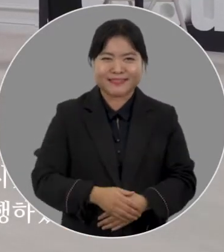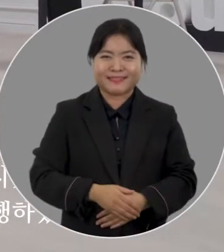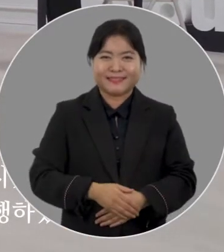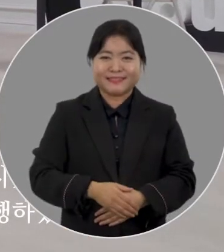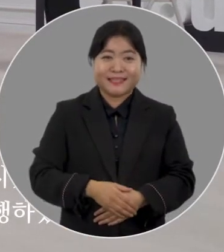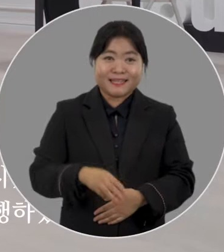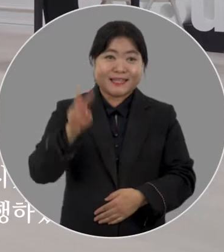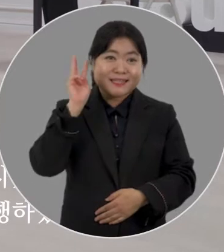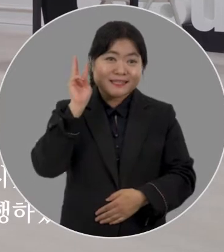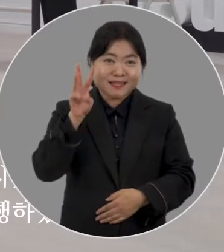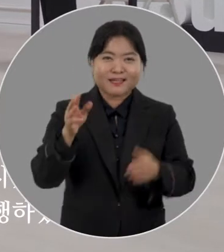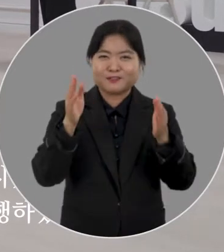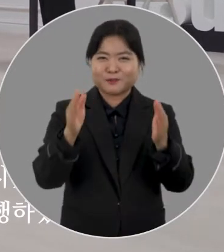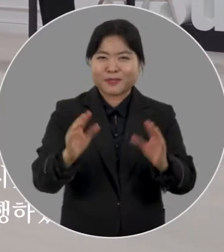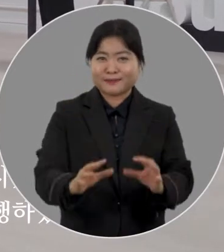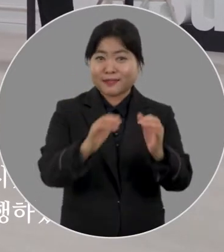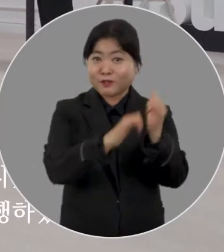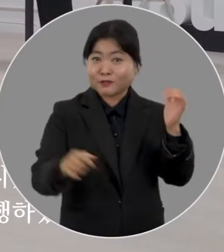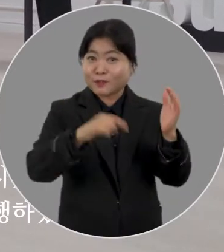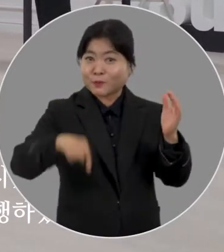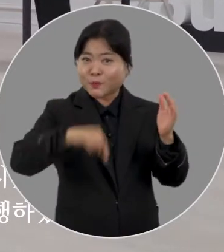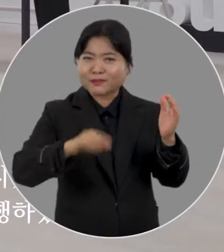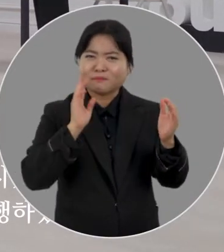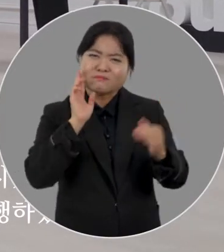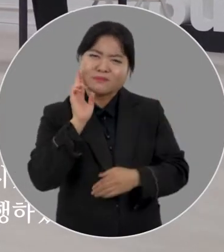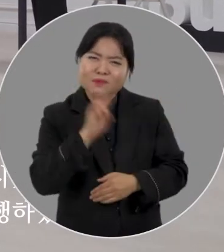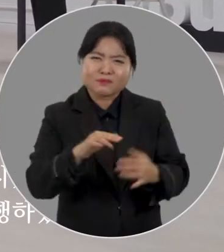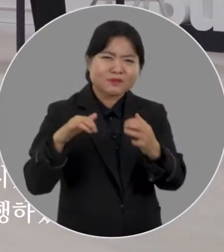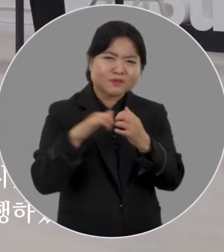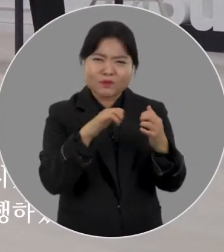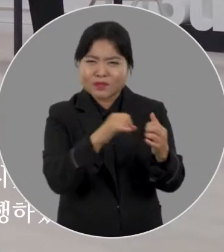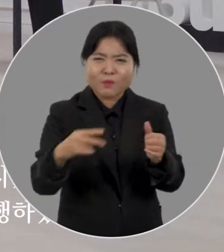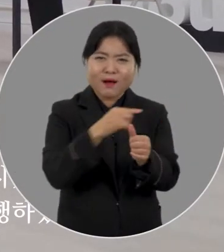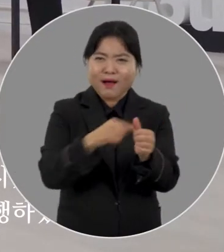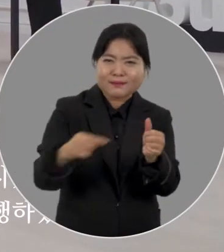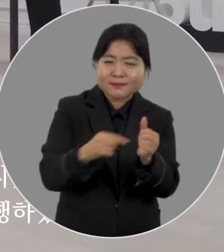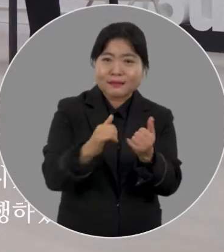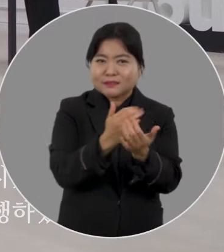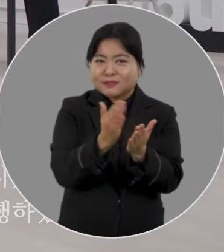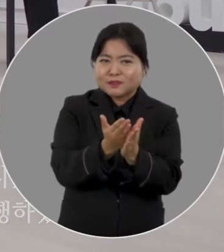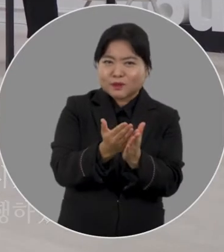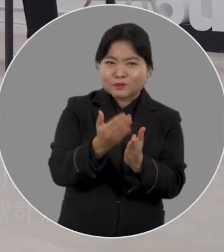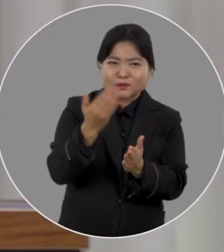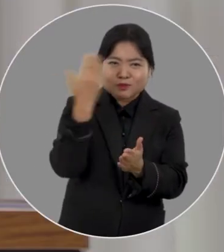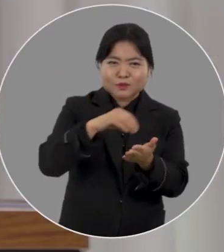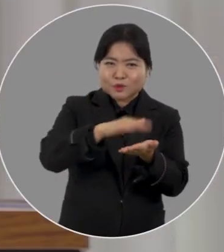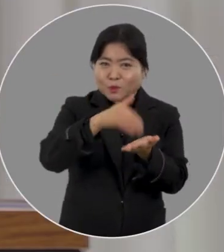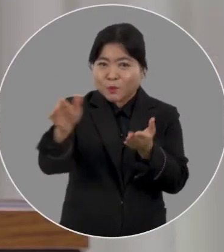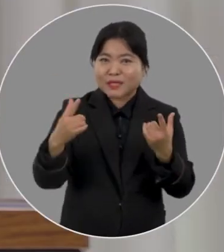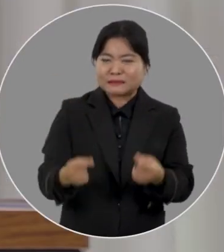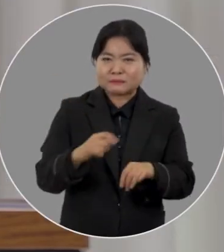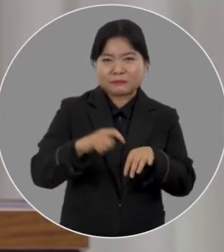네, 사흘 동안 세계 역사 속에 참으로 잔혹했던 전쟁과 학살, 인종청소 같은 가슴